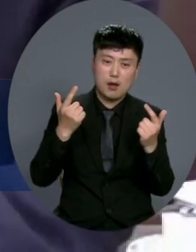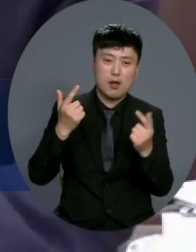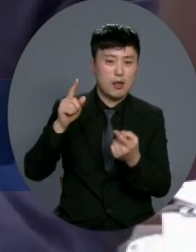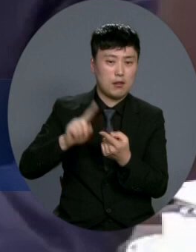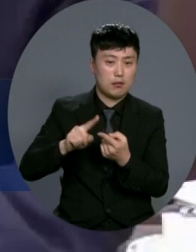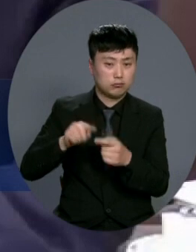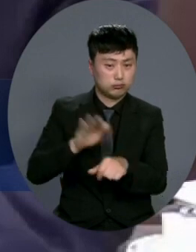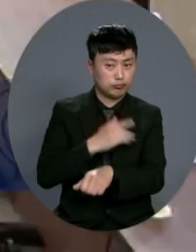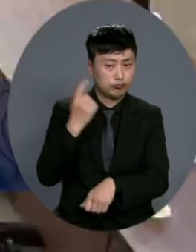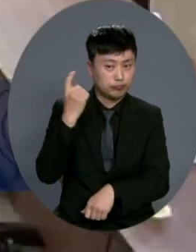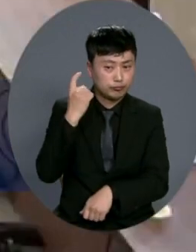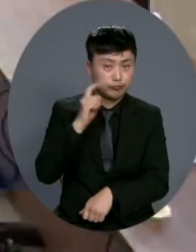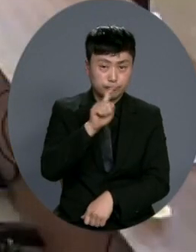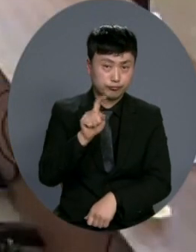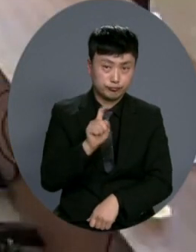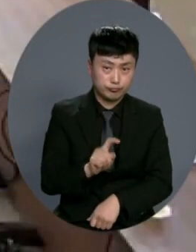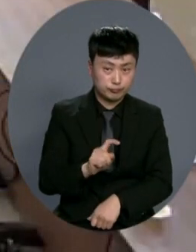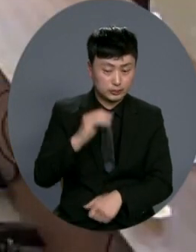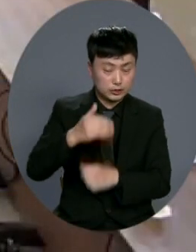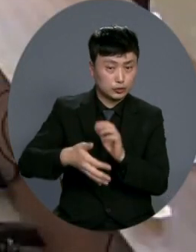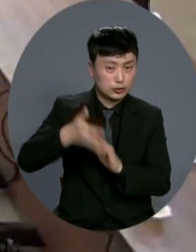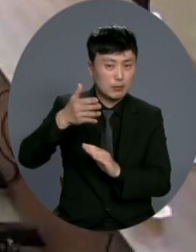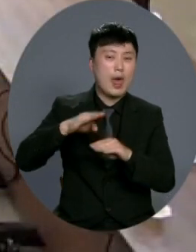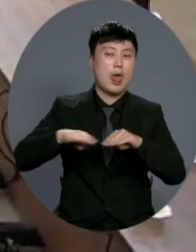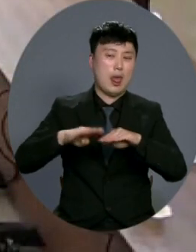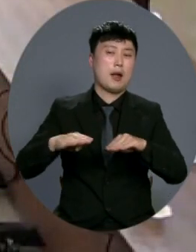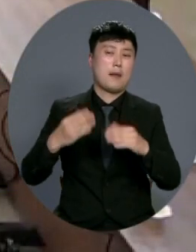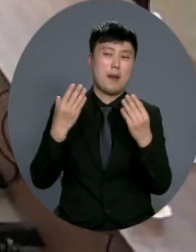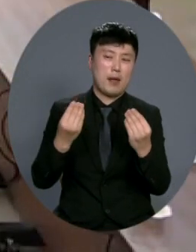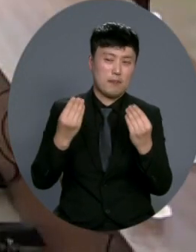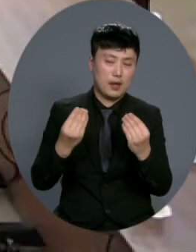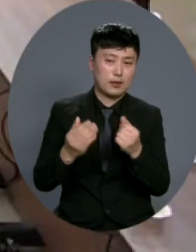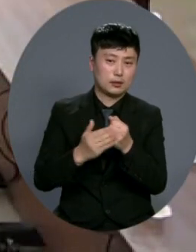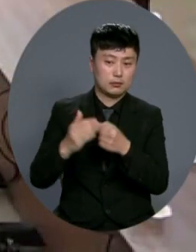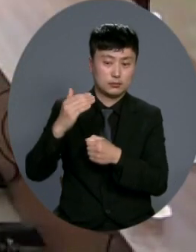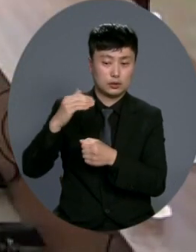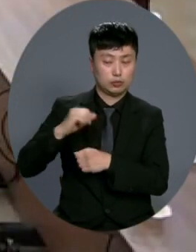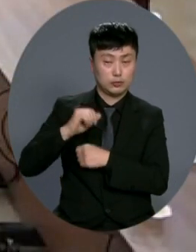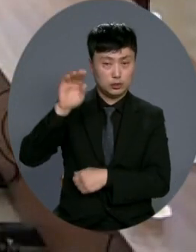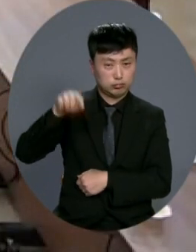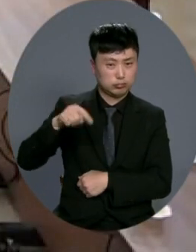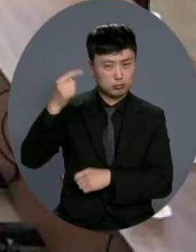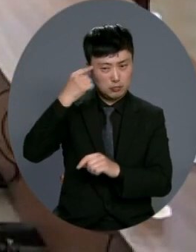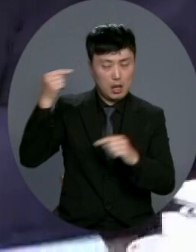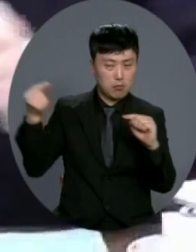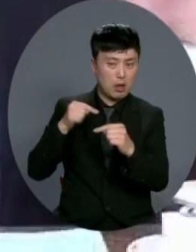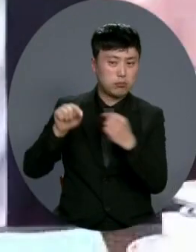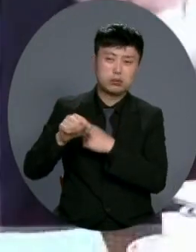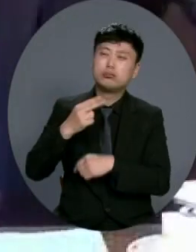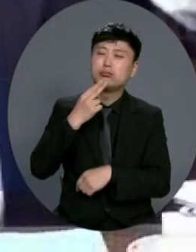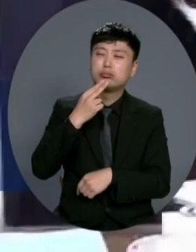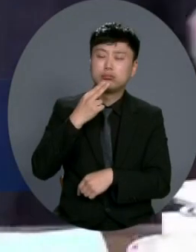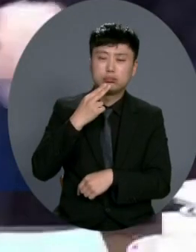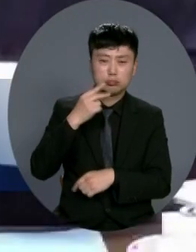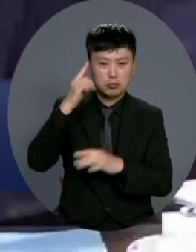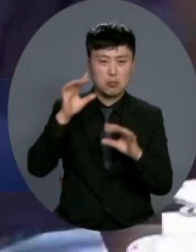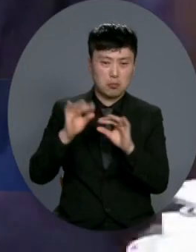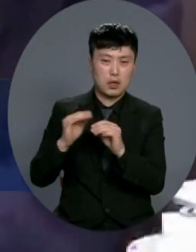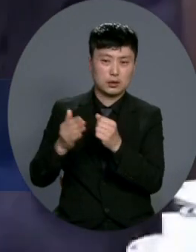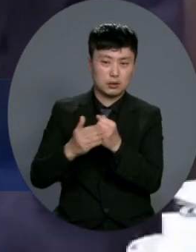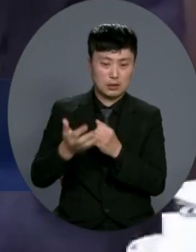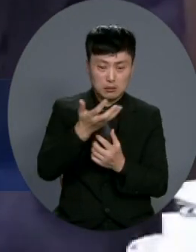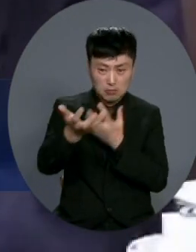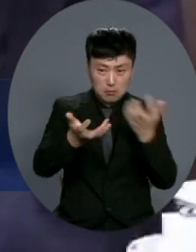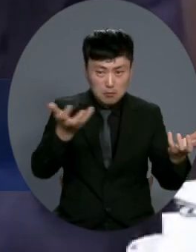잘못 들은 이야기인가요? 대구시는 해결됐다면서 국방부와 이견은 없다고 밝혔습니다. 산발적으로 여기저기